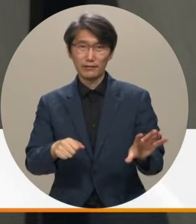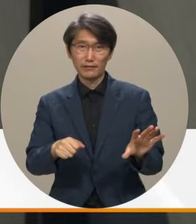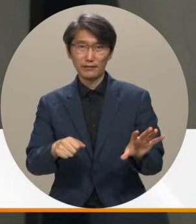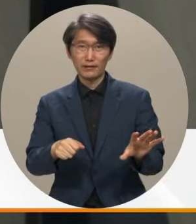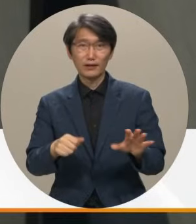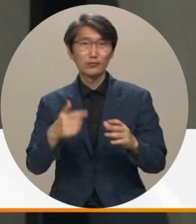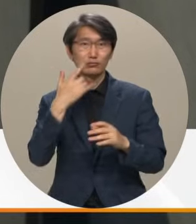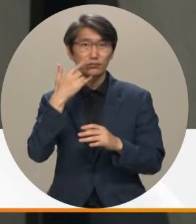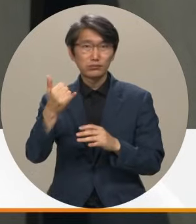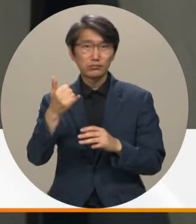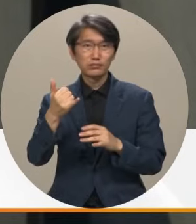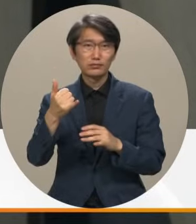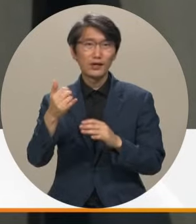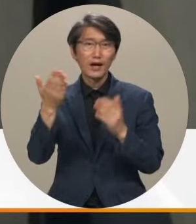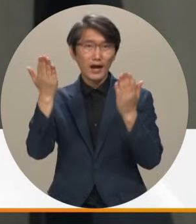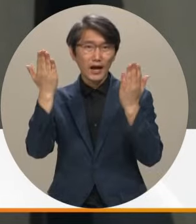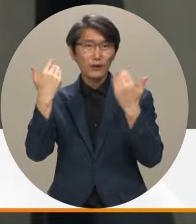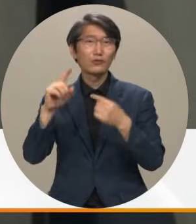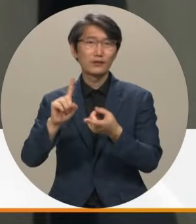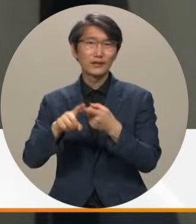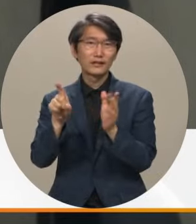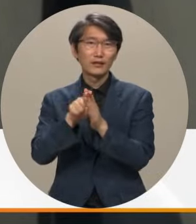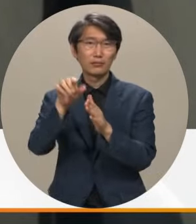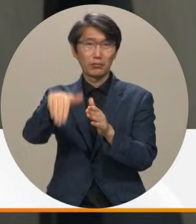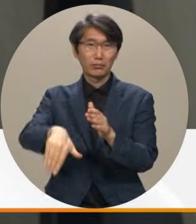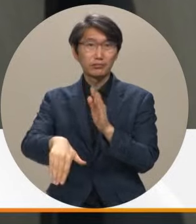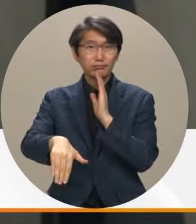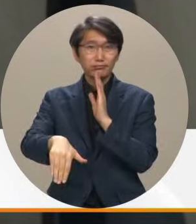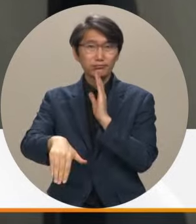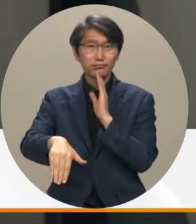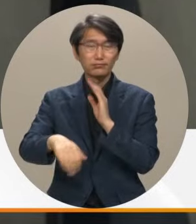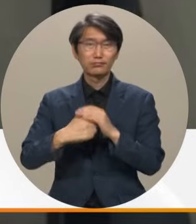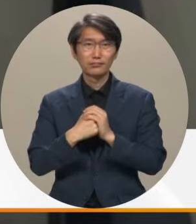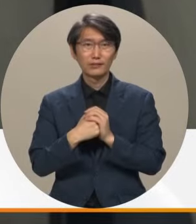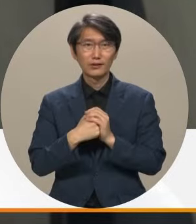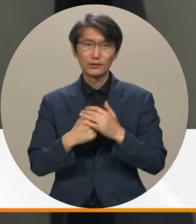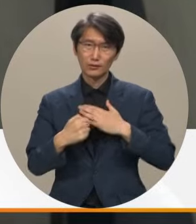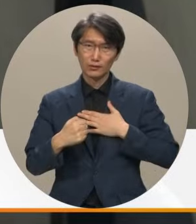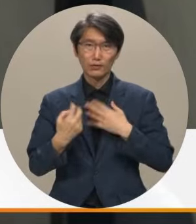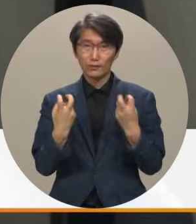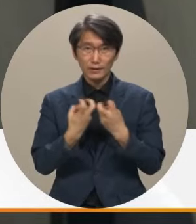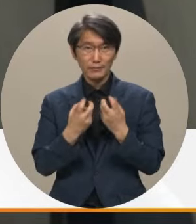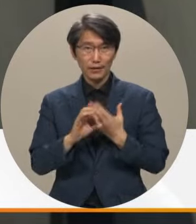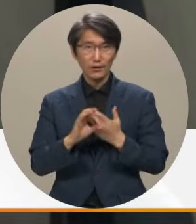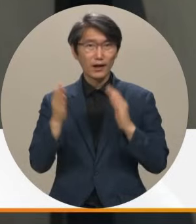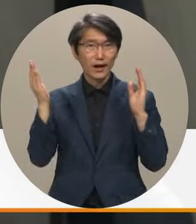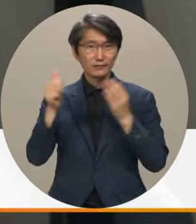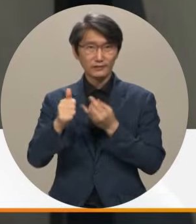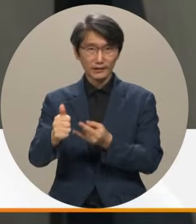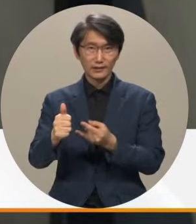그리고 학부모들이 학교에 대한 신뢰를 점점 잃어가고 있습니다. 저는